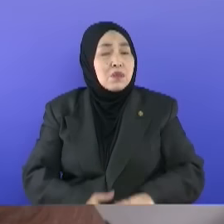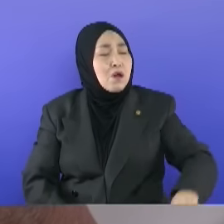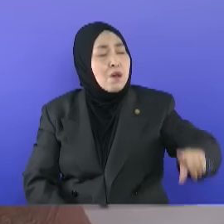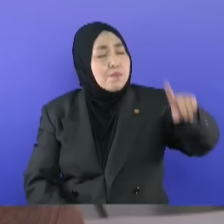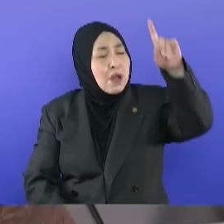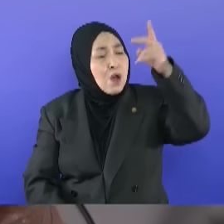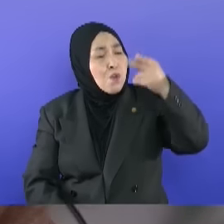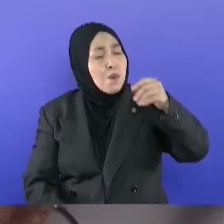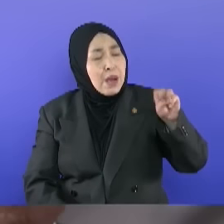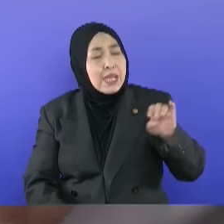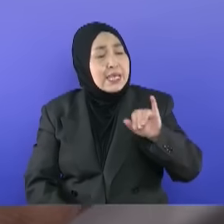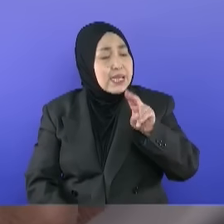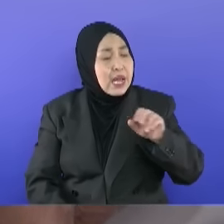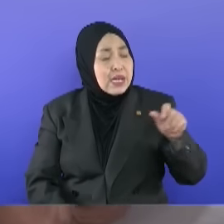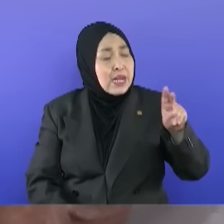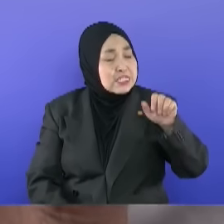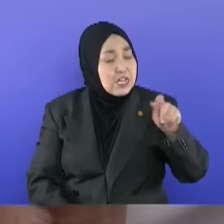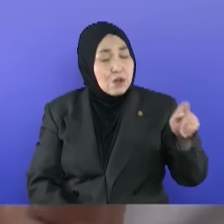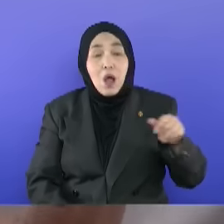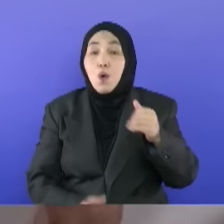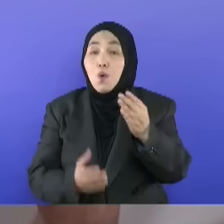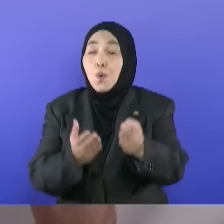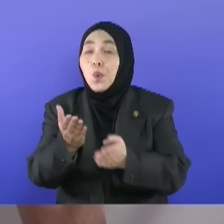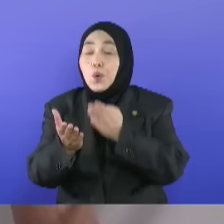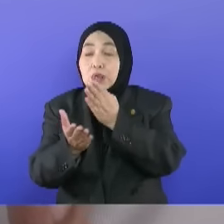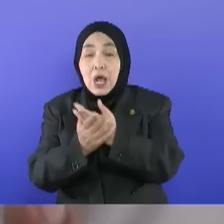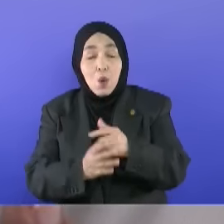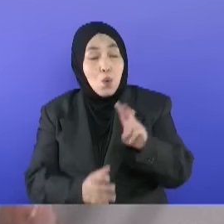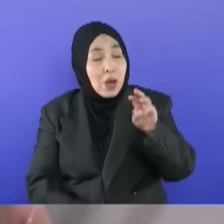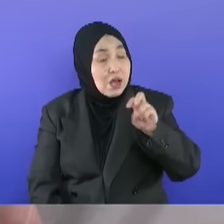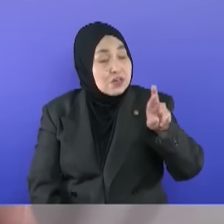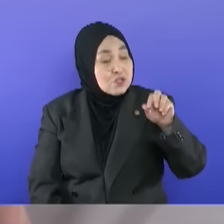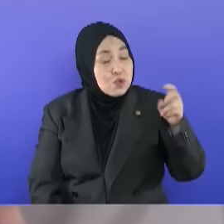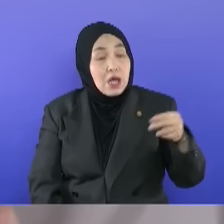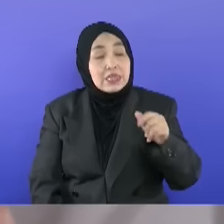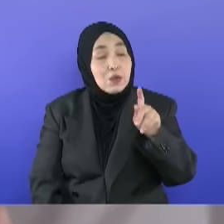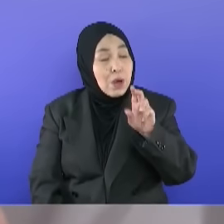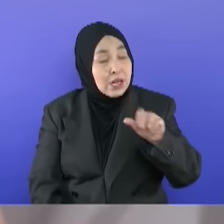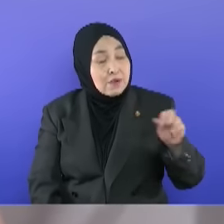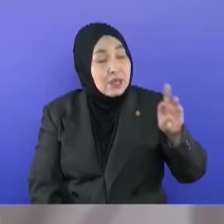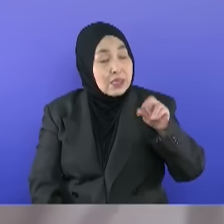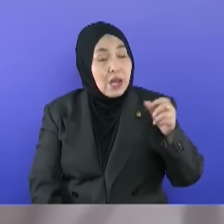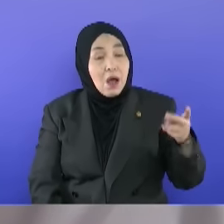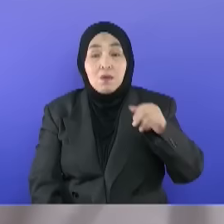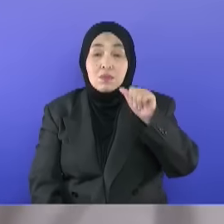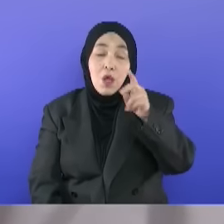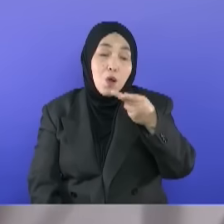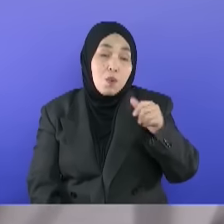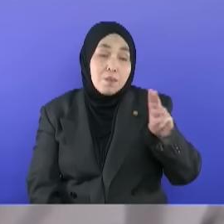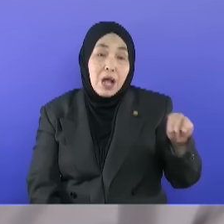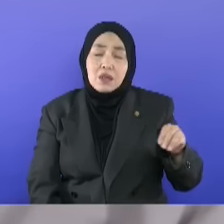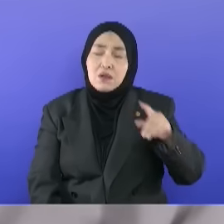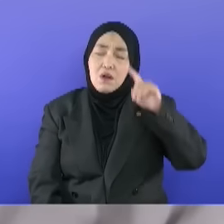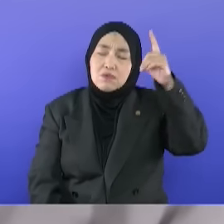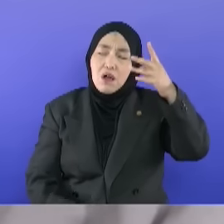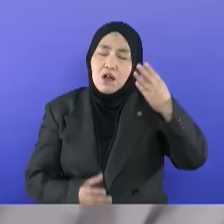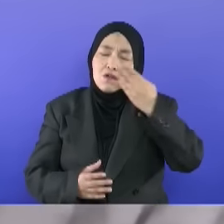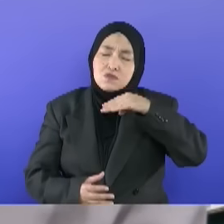Allahumma inna nasalukal huda wat tuqa walfaafa wal ghina. Allahumma ainna ala zikrika